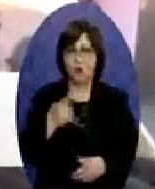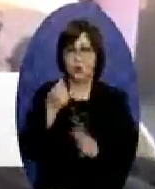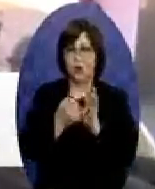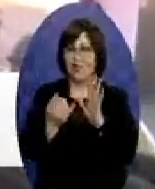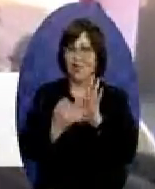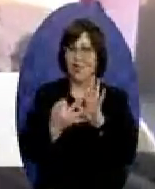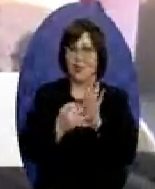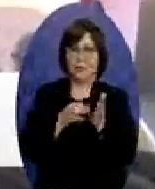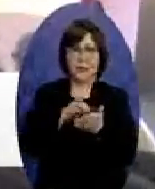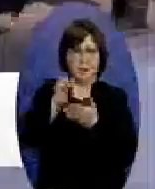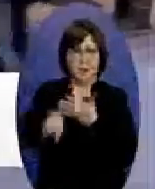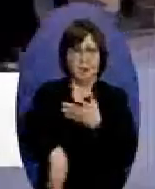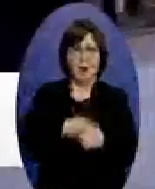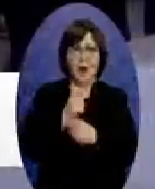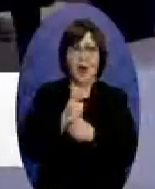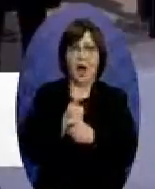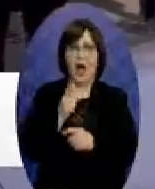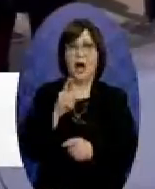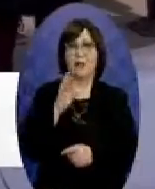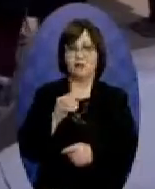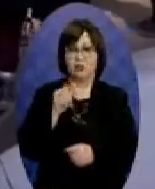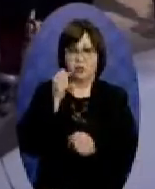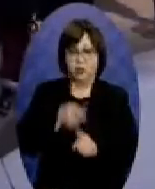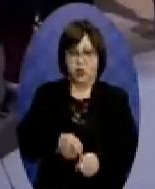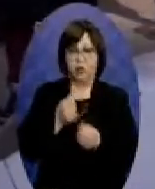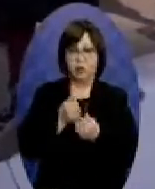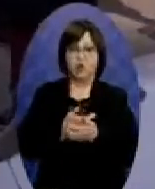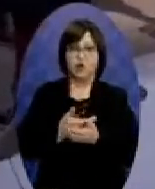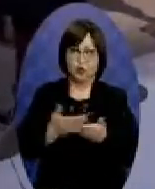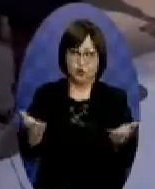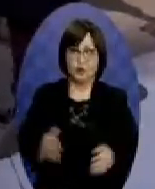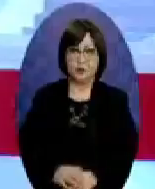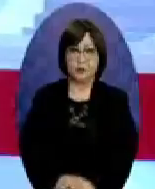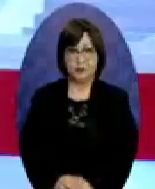халамжийн санхүүжилтэнд зарцуулах юм байна.